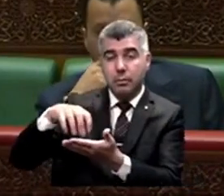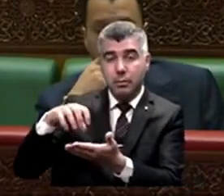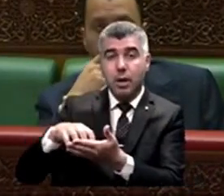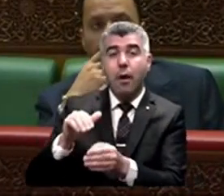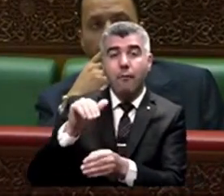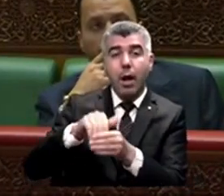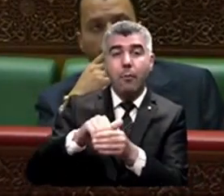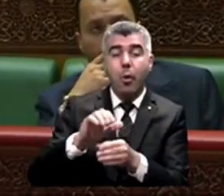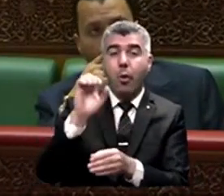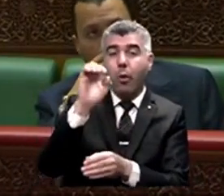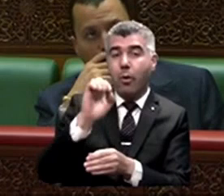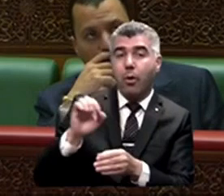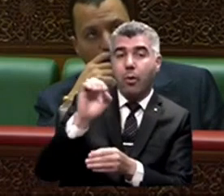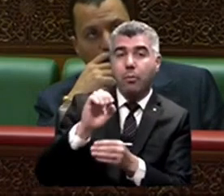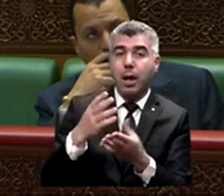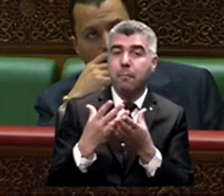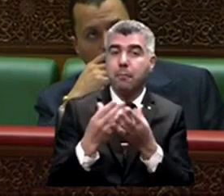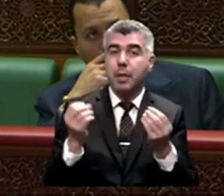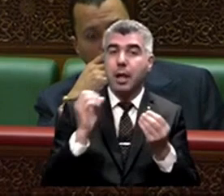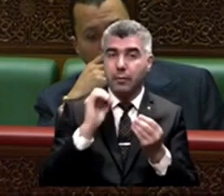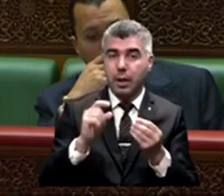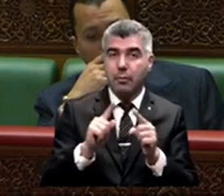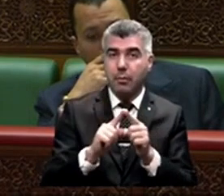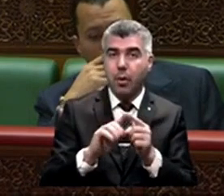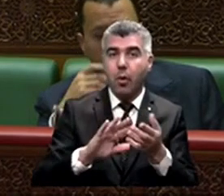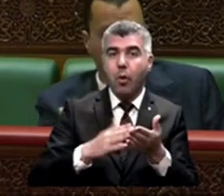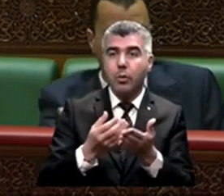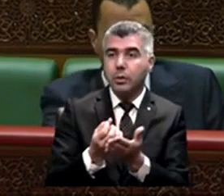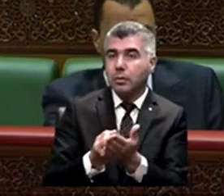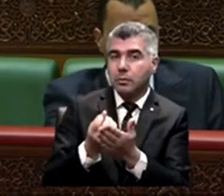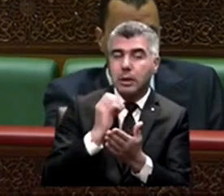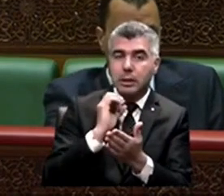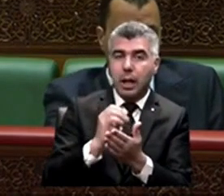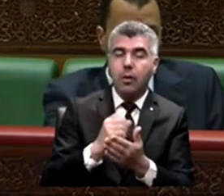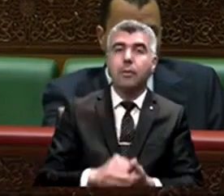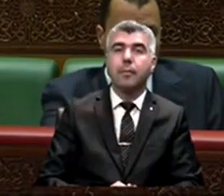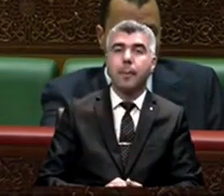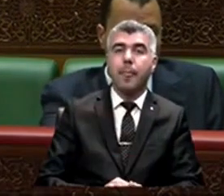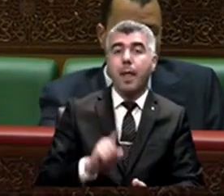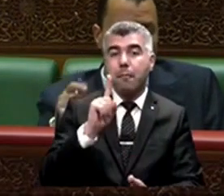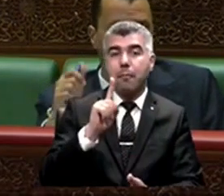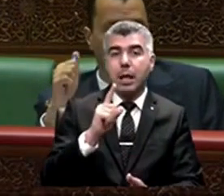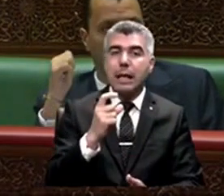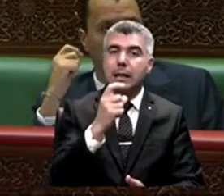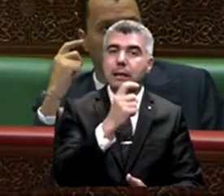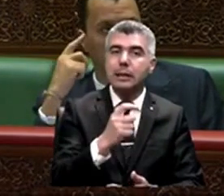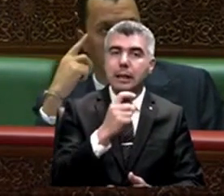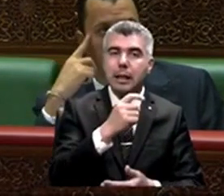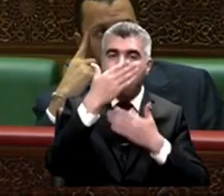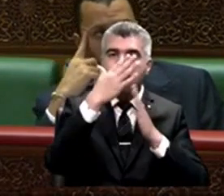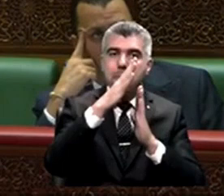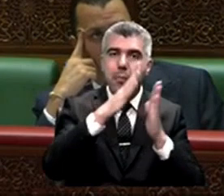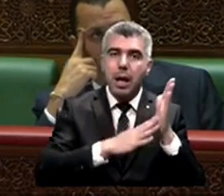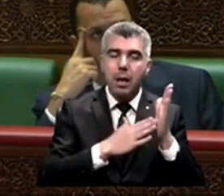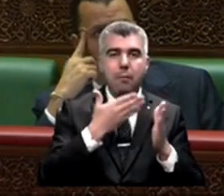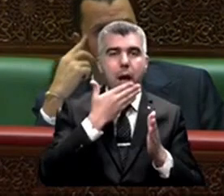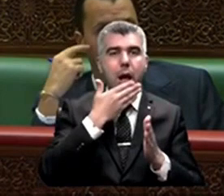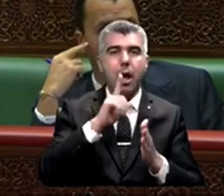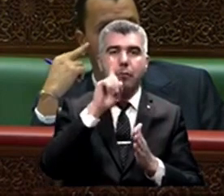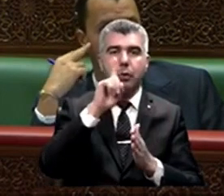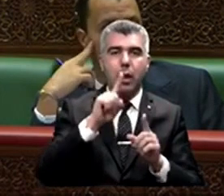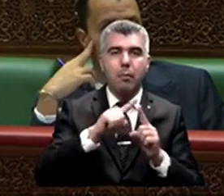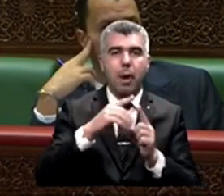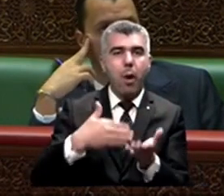المهجر التي تشكل بيئة خصبة لتغذية الإرهاب العالمي. غير أن الحضور الديني المغربي قد استطاع إلى الحمد أن يحد من